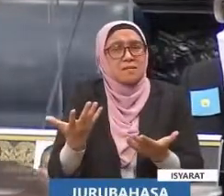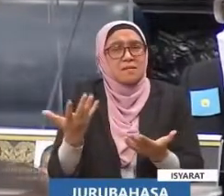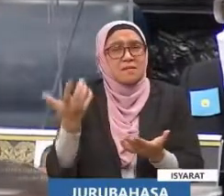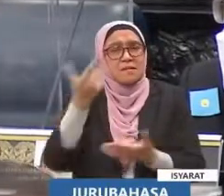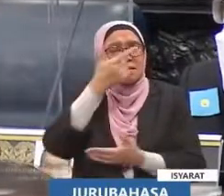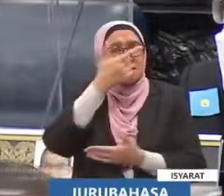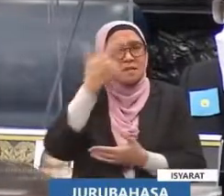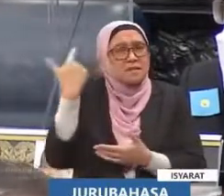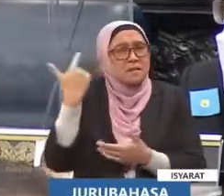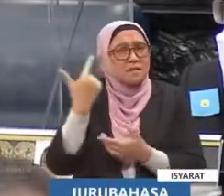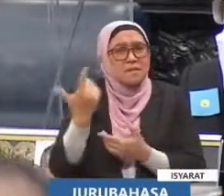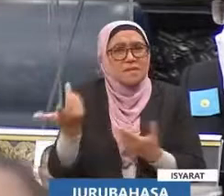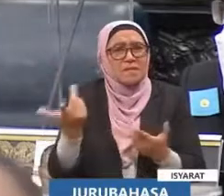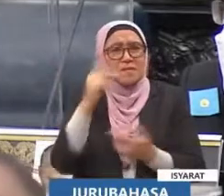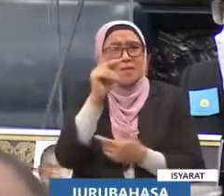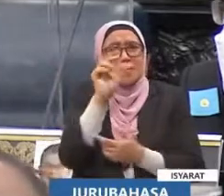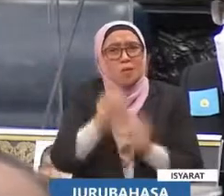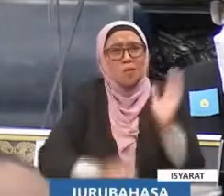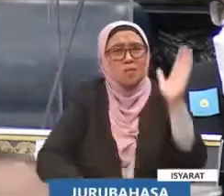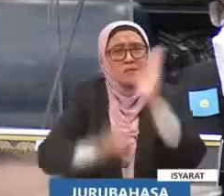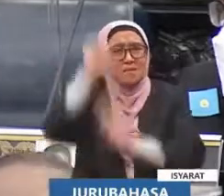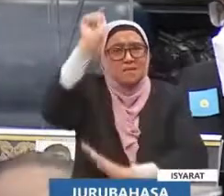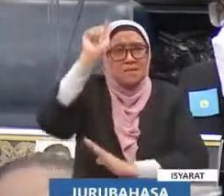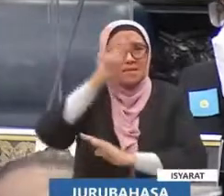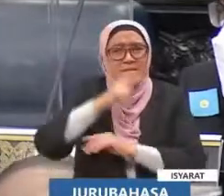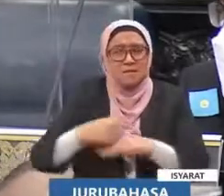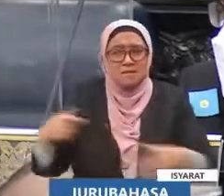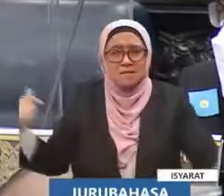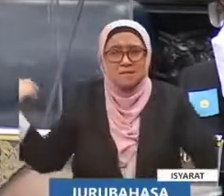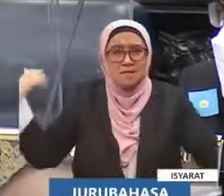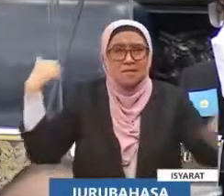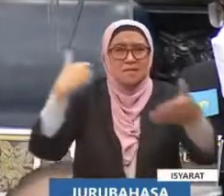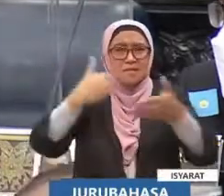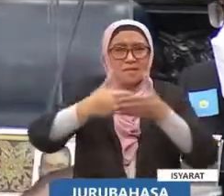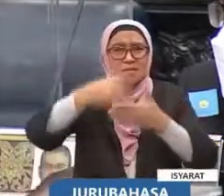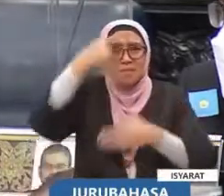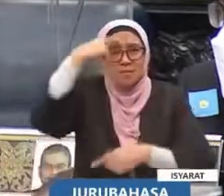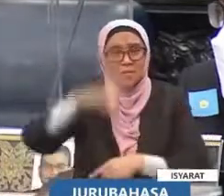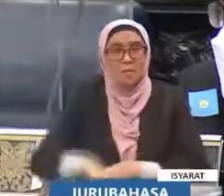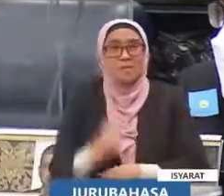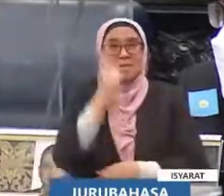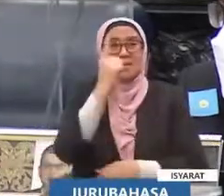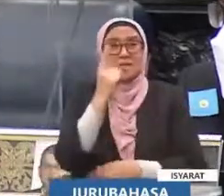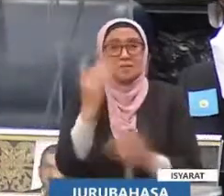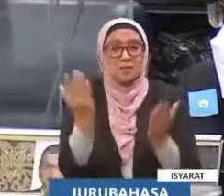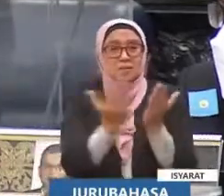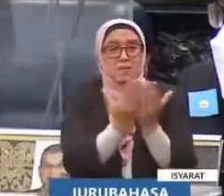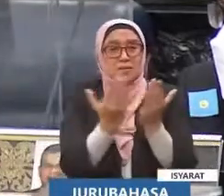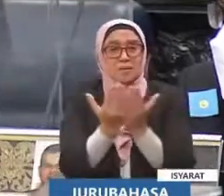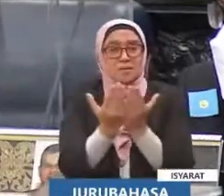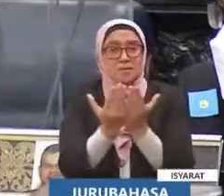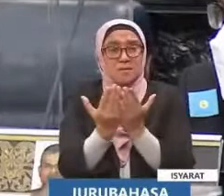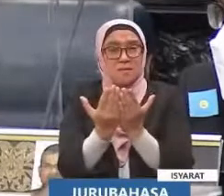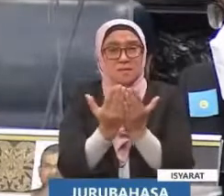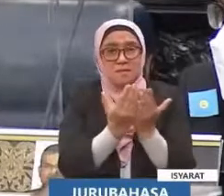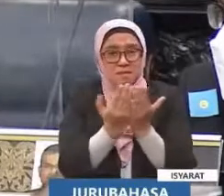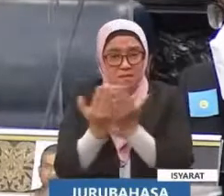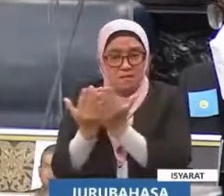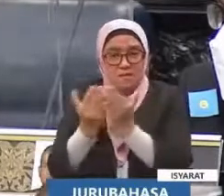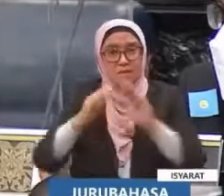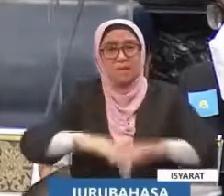house itu terlalu tinggi sampaikan untuk satu sekolah yang muridnya lebih kurang 100